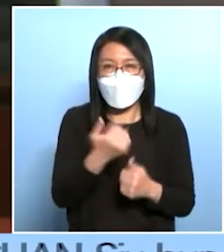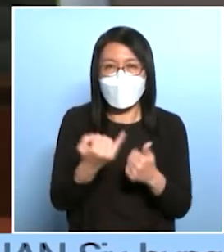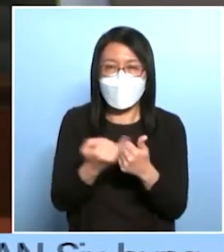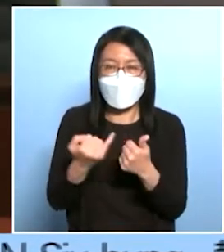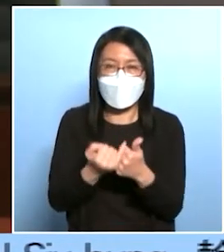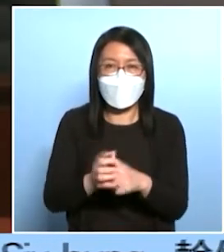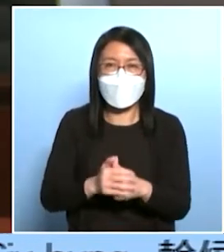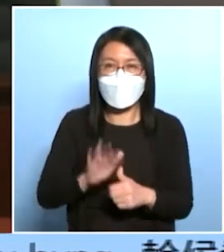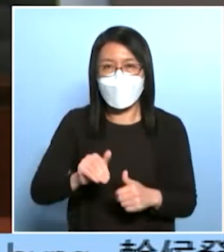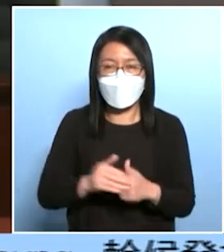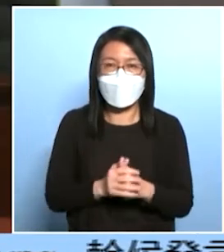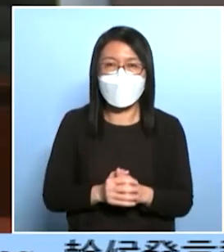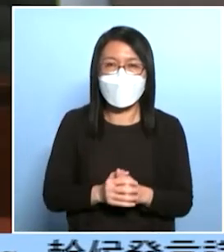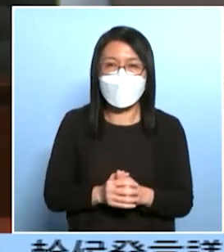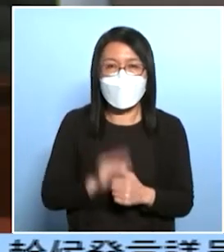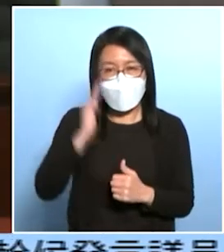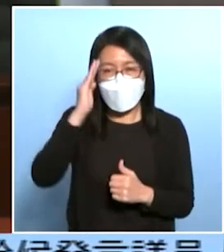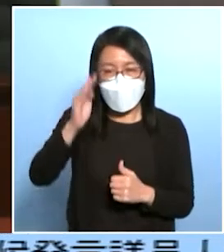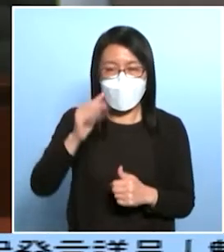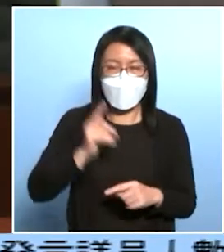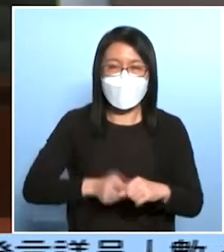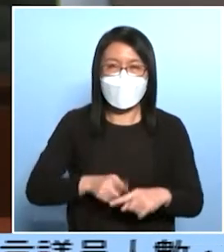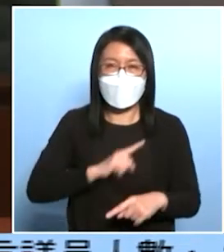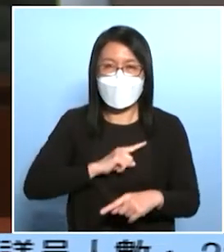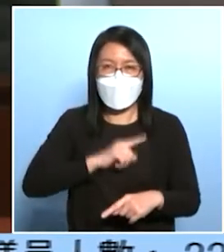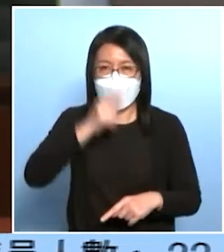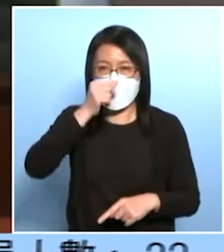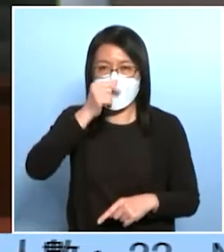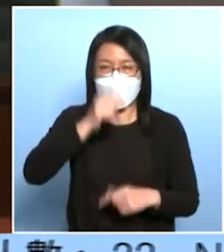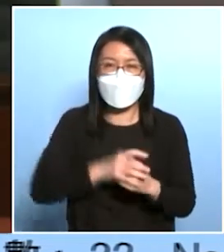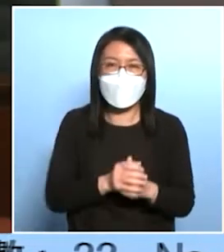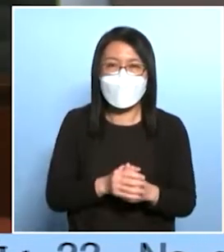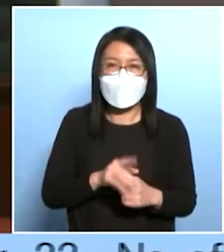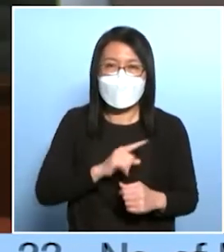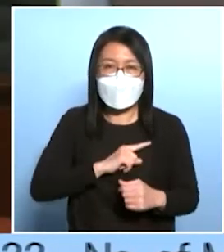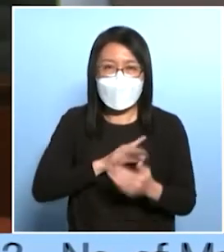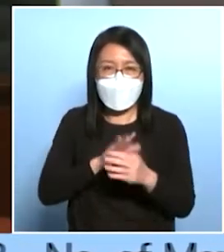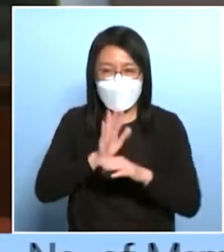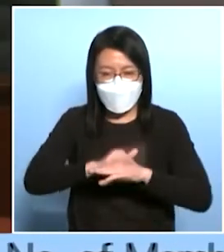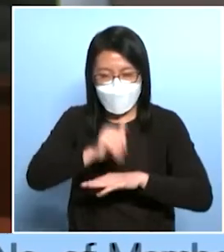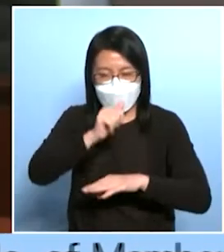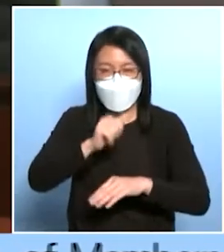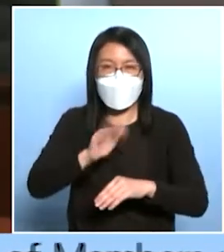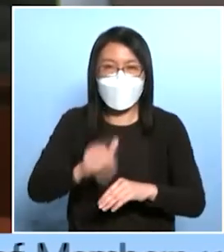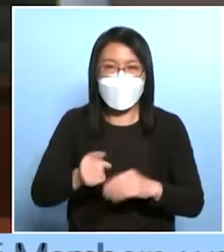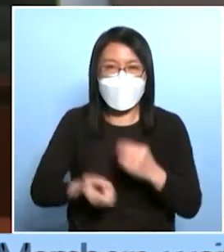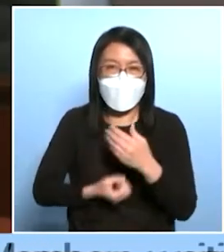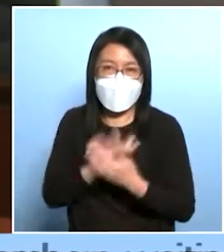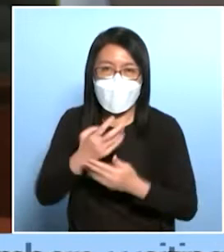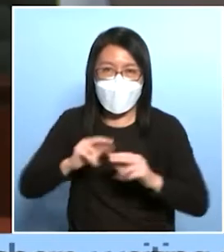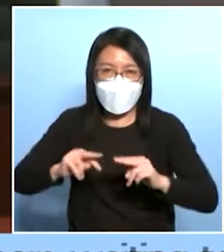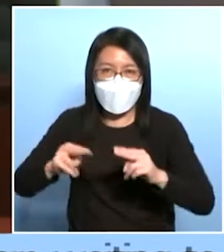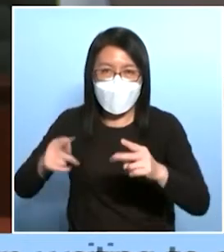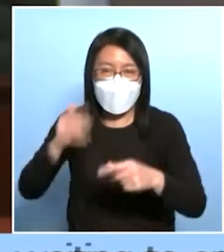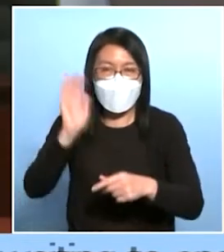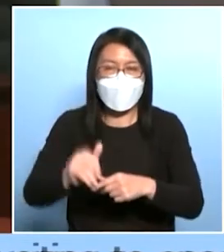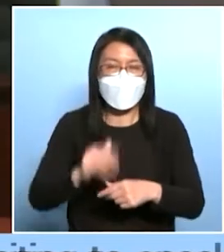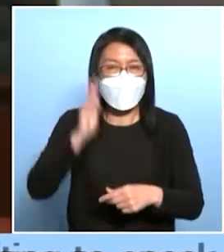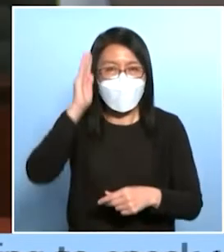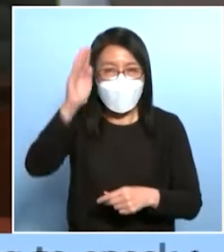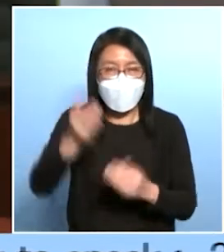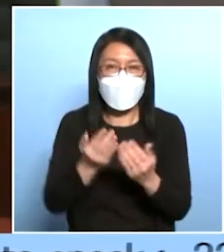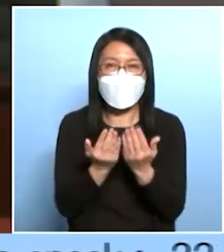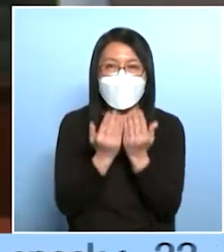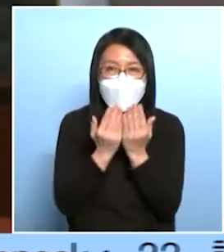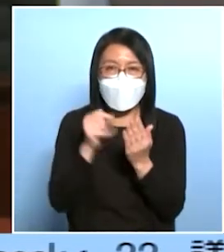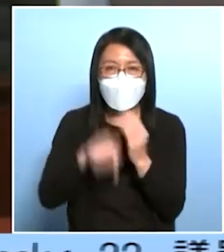可能咧係好希望咧自己嘅興趣啦、自己嘅專長咧係可以發展嘅，甚至乎希望喺學業上